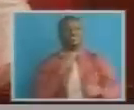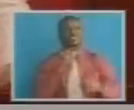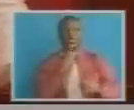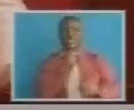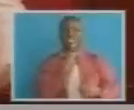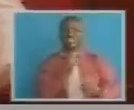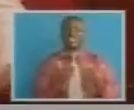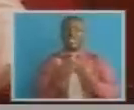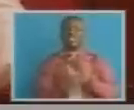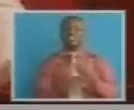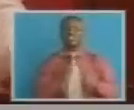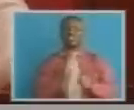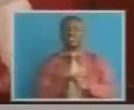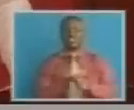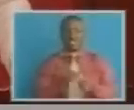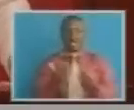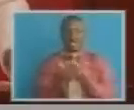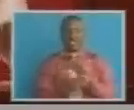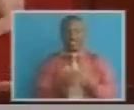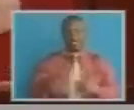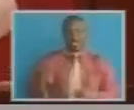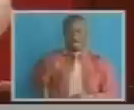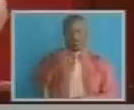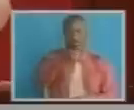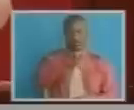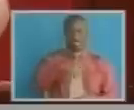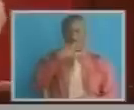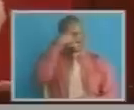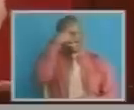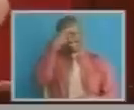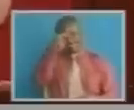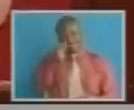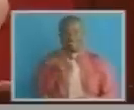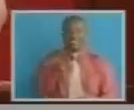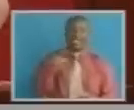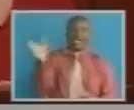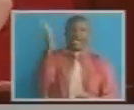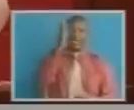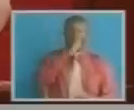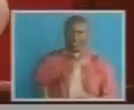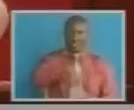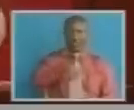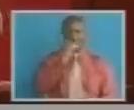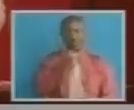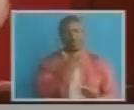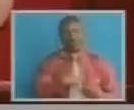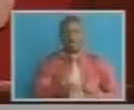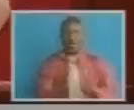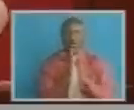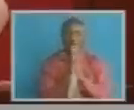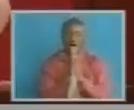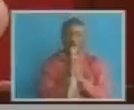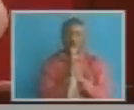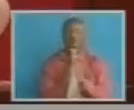nyingine nchi nyingi zinatotuzunguka zinadhamini Siku za Watu kwenda kumwabudu mungu wao